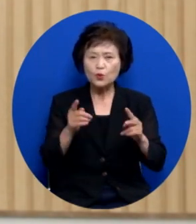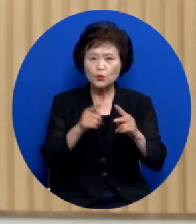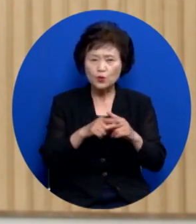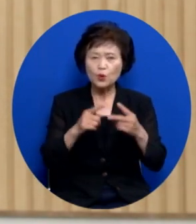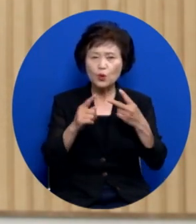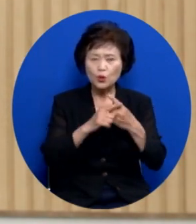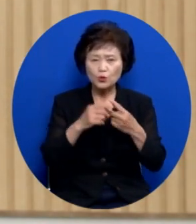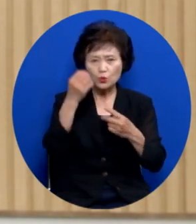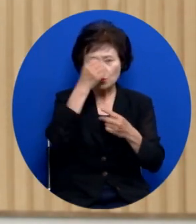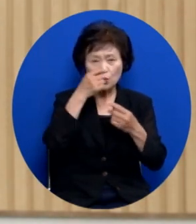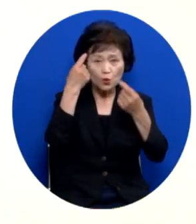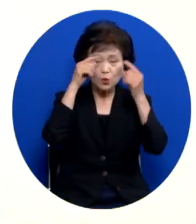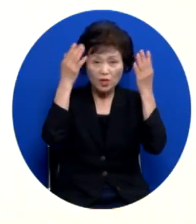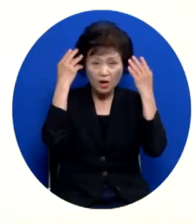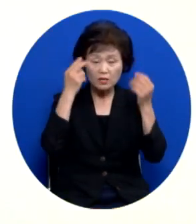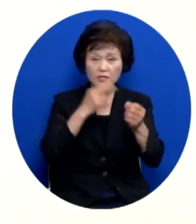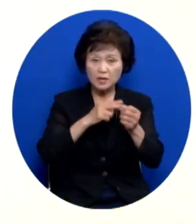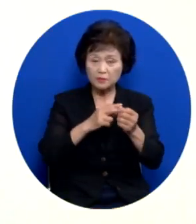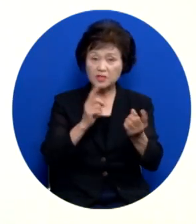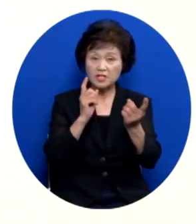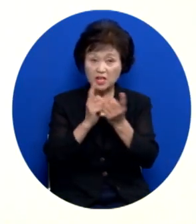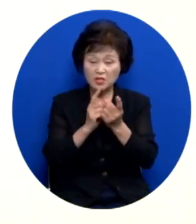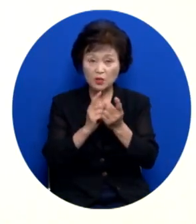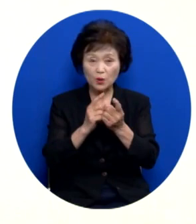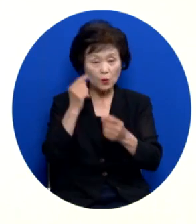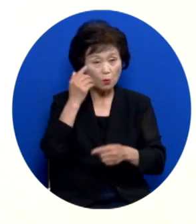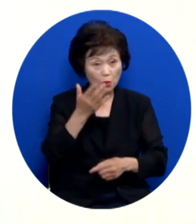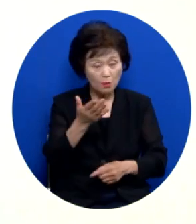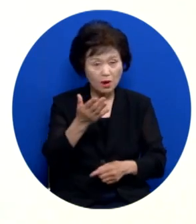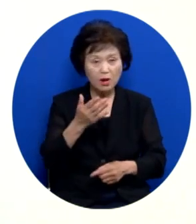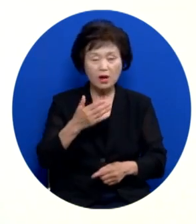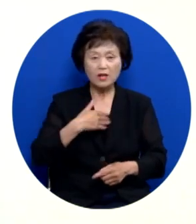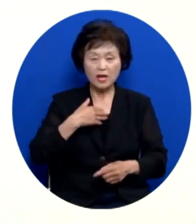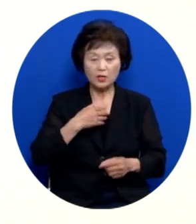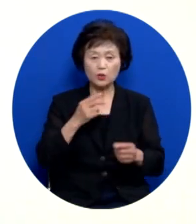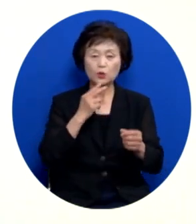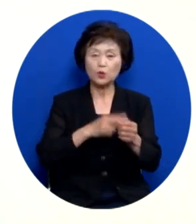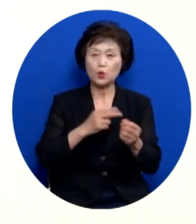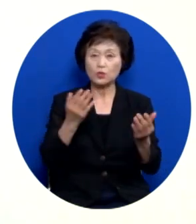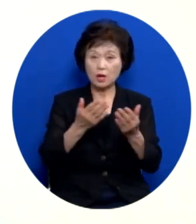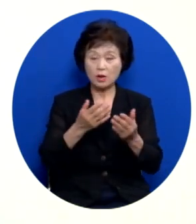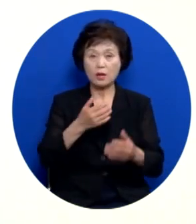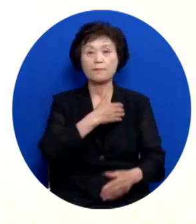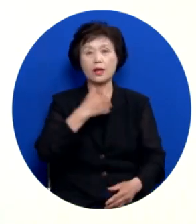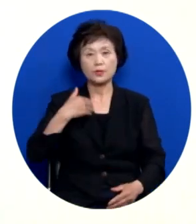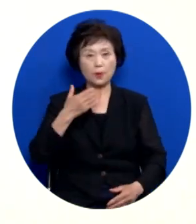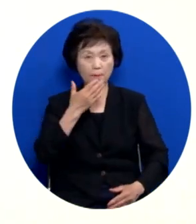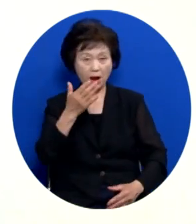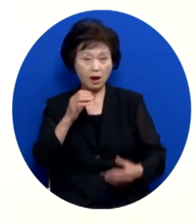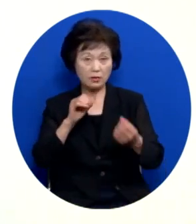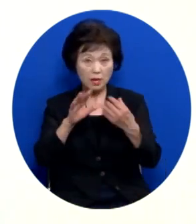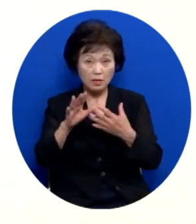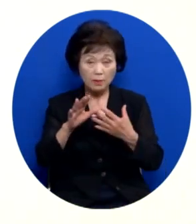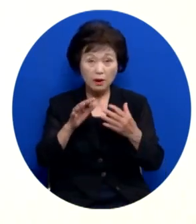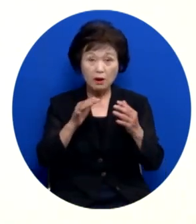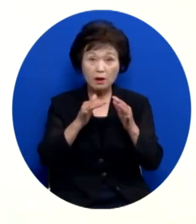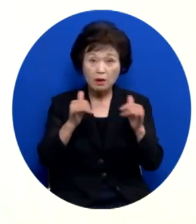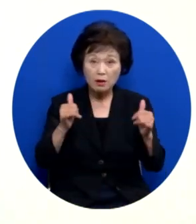대상으로 설문조사를 합니다. 나는 교직에 만족합니다 라고 대답한 선생님이 올해는